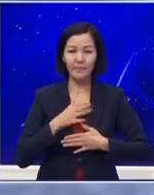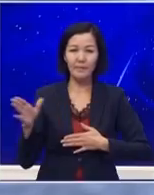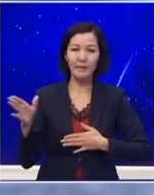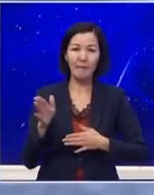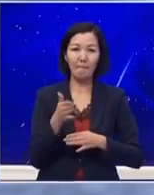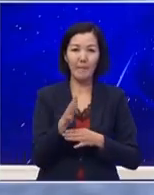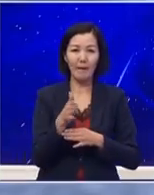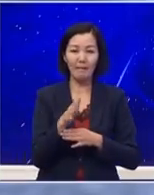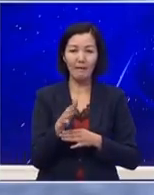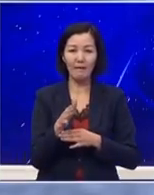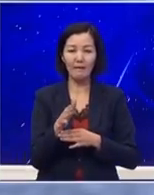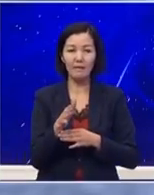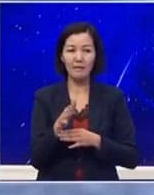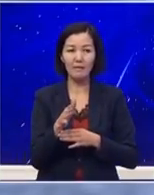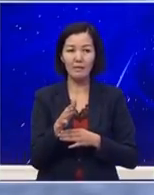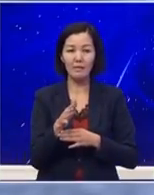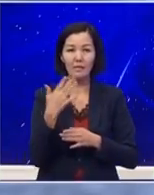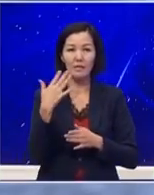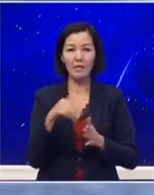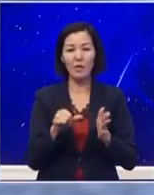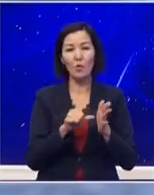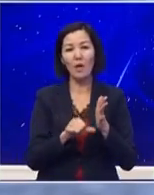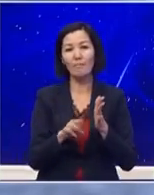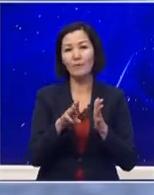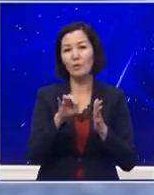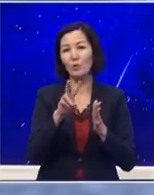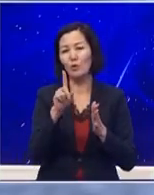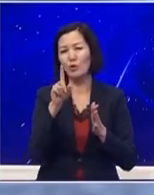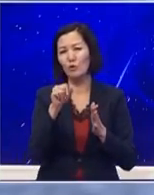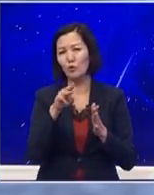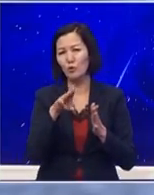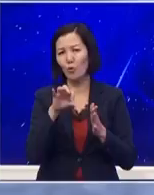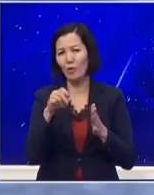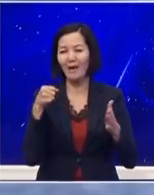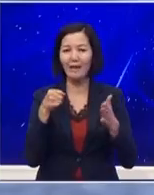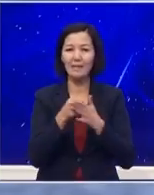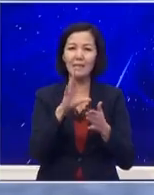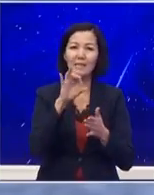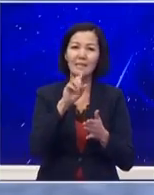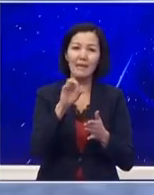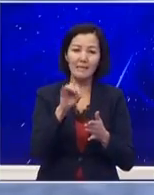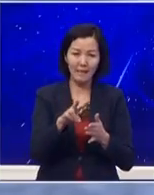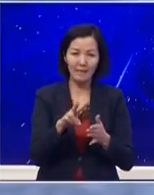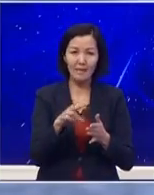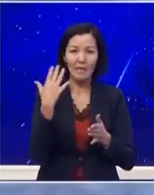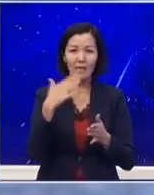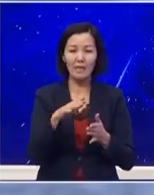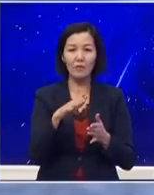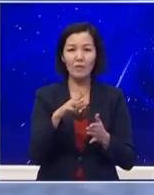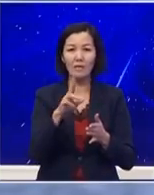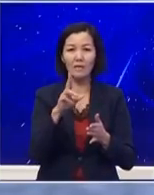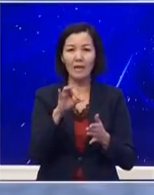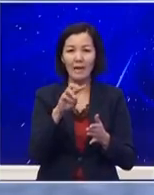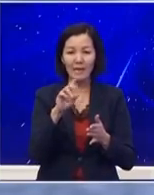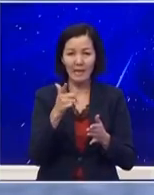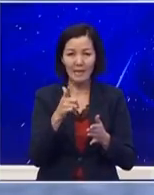балық, жаңағы карп дейміз, 56 тоннаға дейін, 100 тоннаға дейін, сазан 50 тоннаға дейін, форель 50 тоннаға